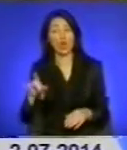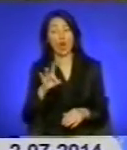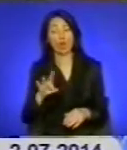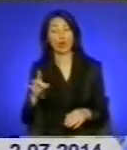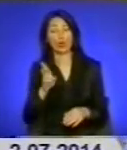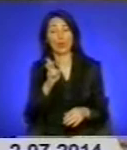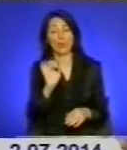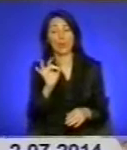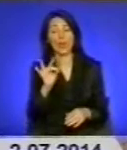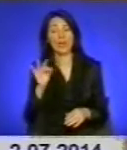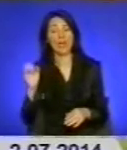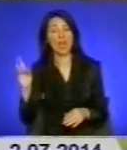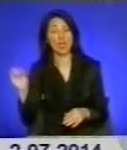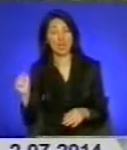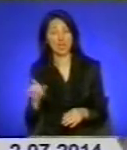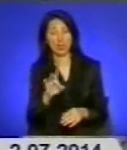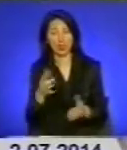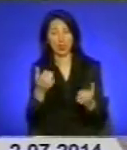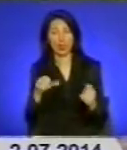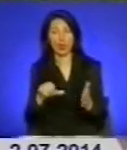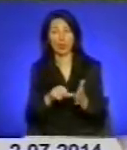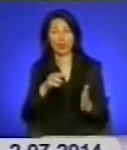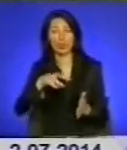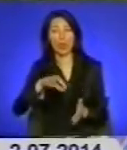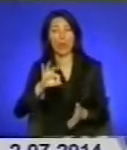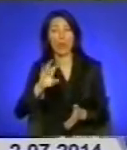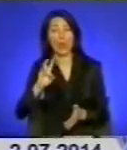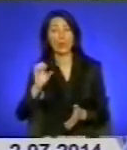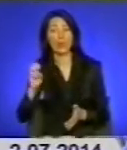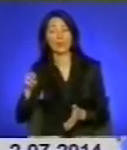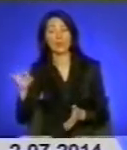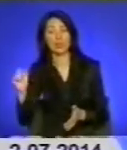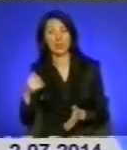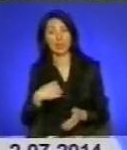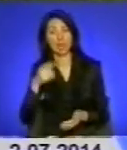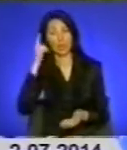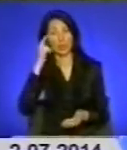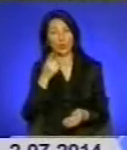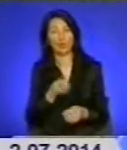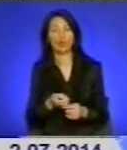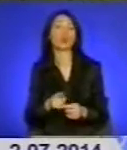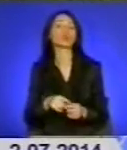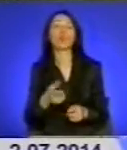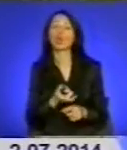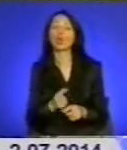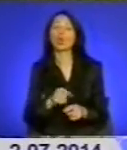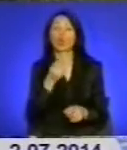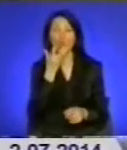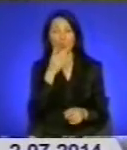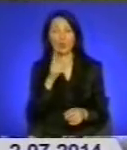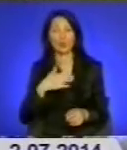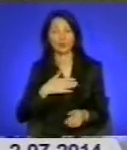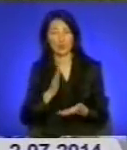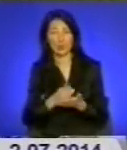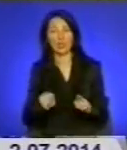цей Бережанський район бере участь Монастириський Я думаю що це таке Дуже добре що в нас є